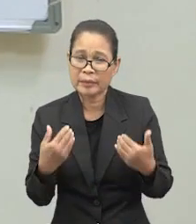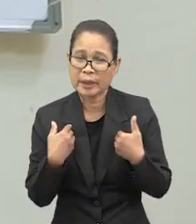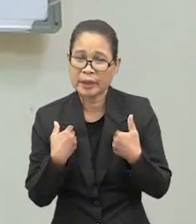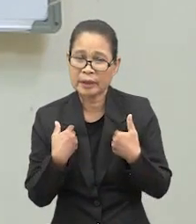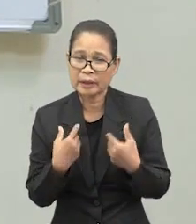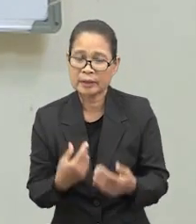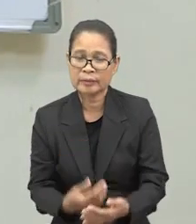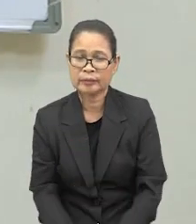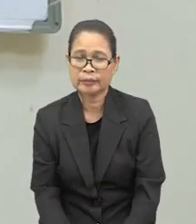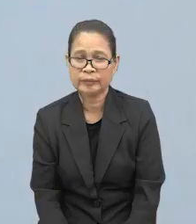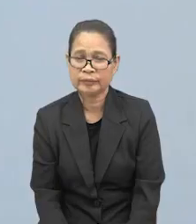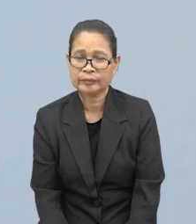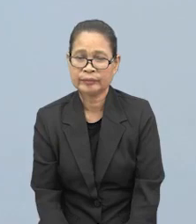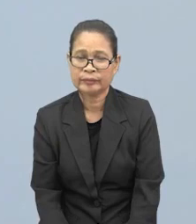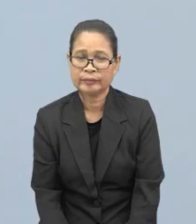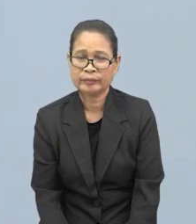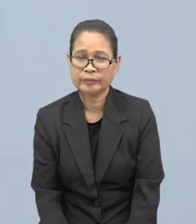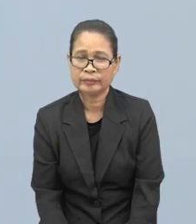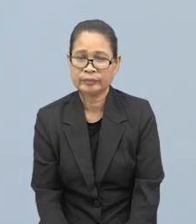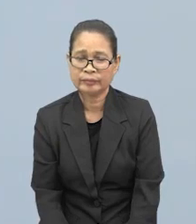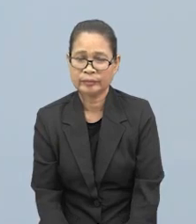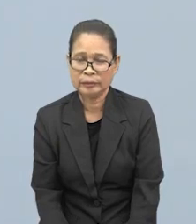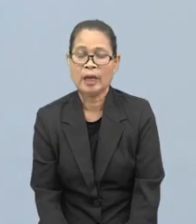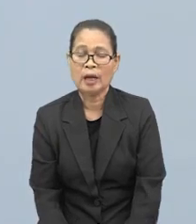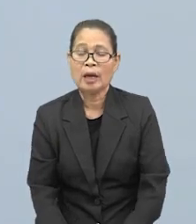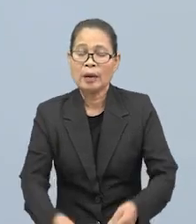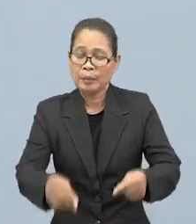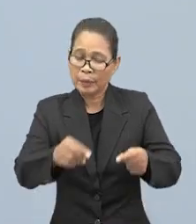Bạc ca tê lơ ấy tiết con.